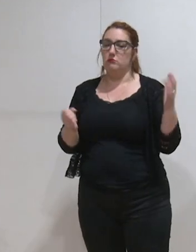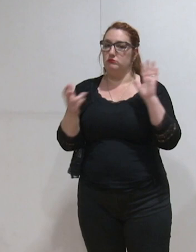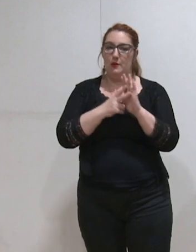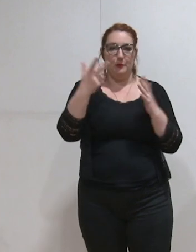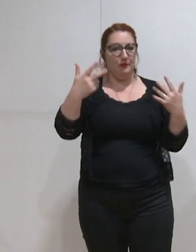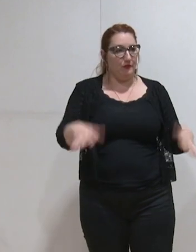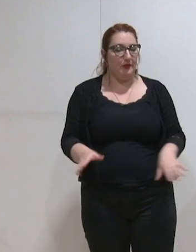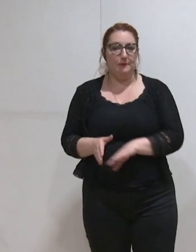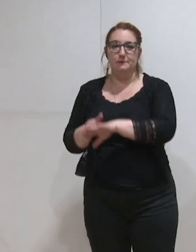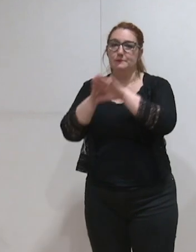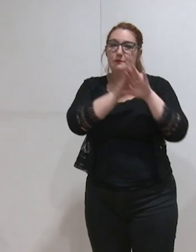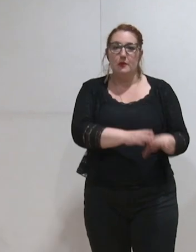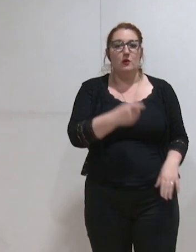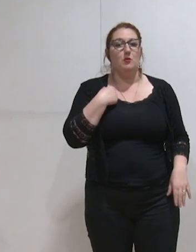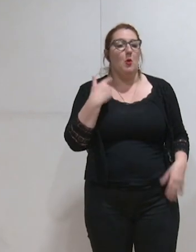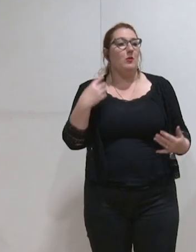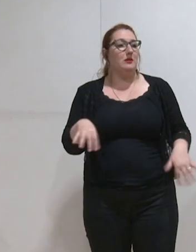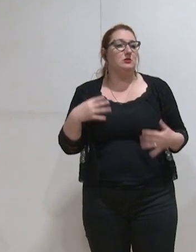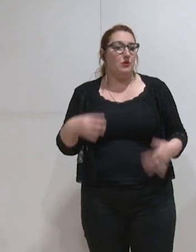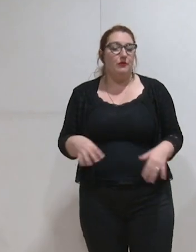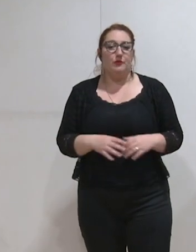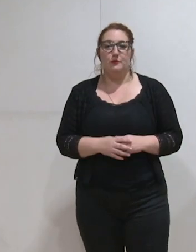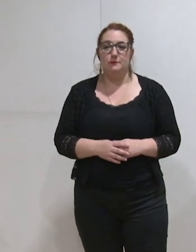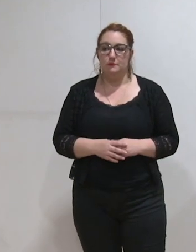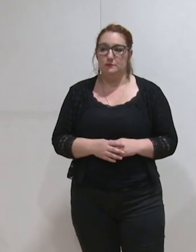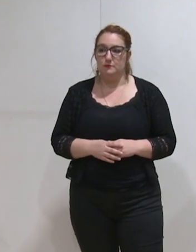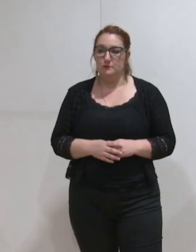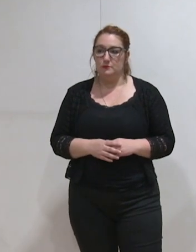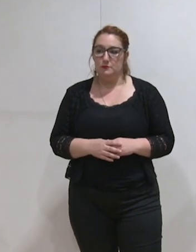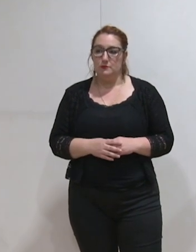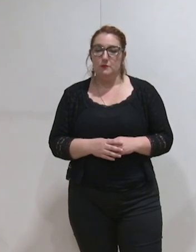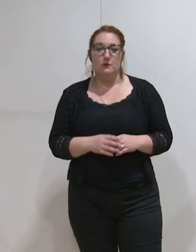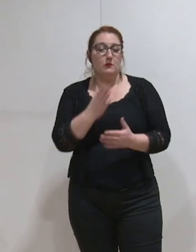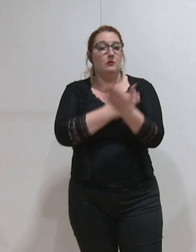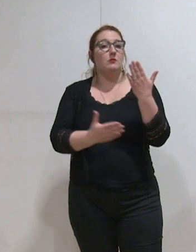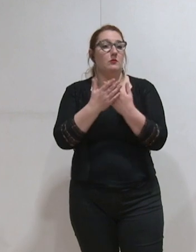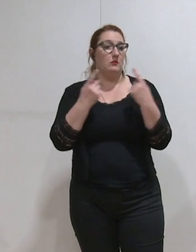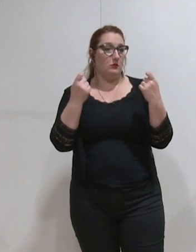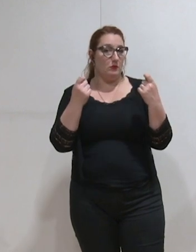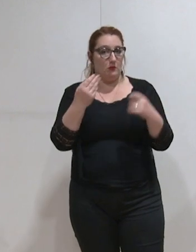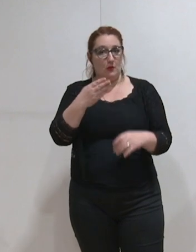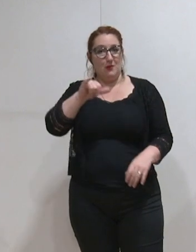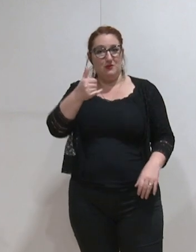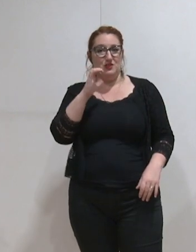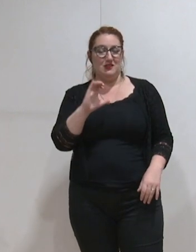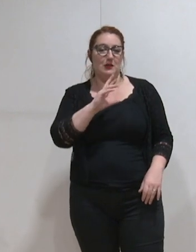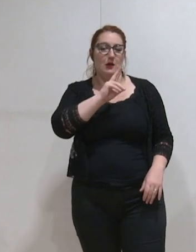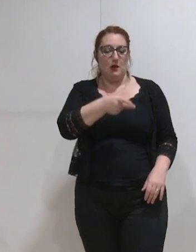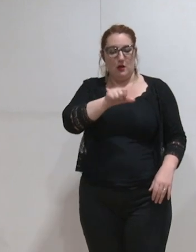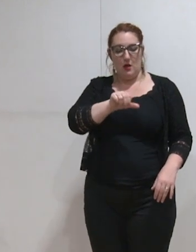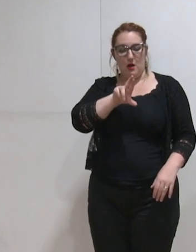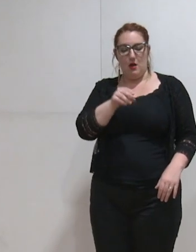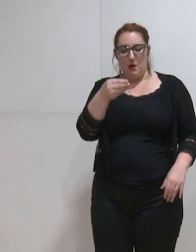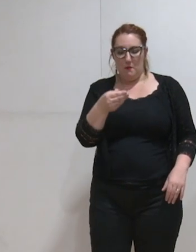adopté délibération numéro 19 avenant financier avec la MJC Parmentier et le centre social